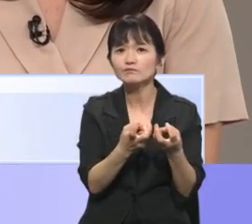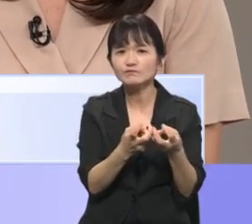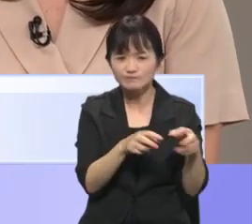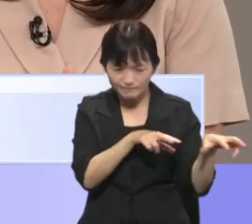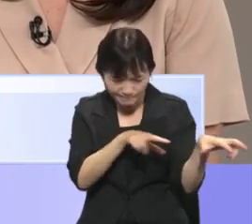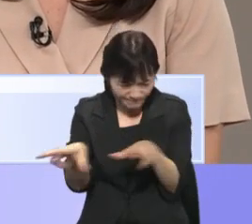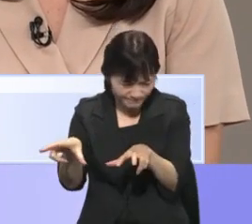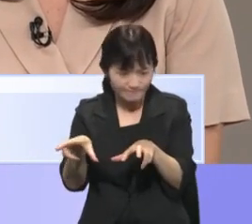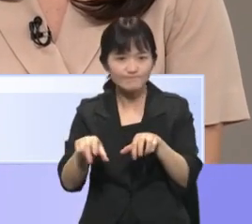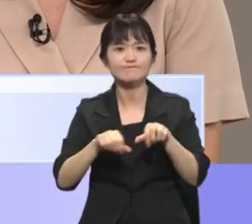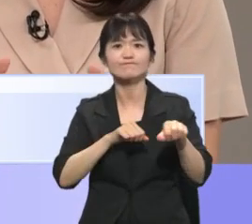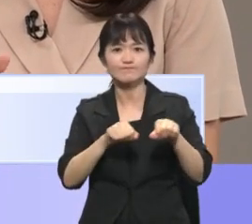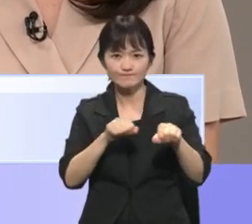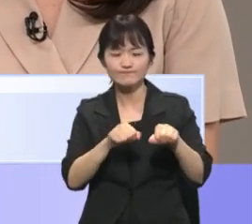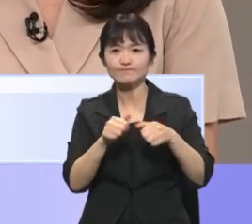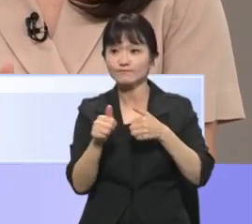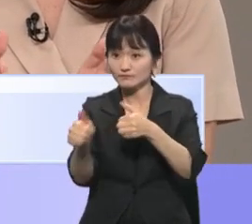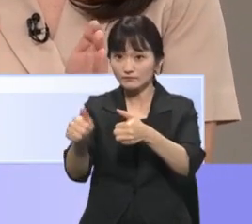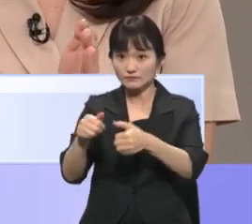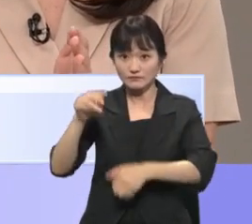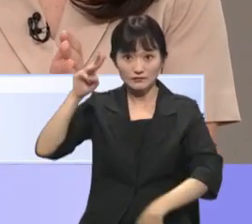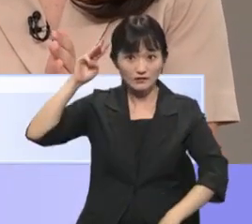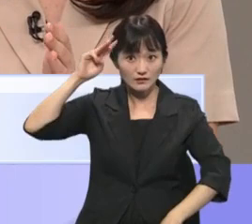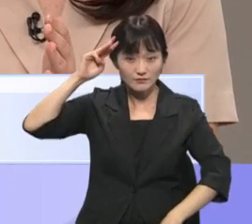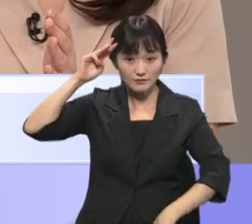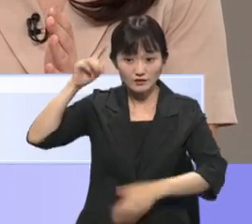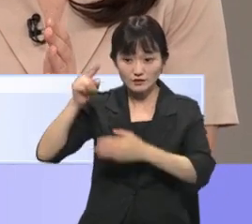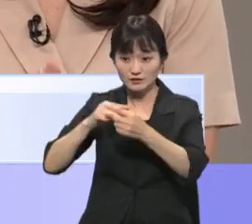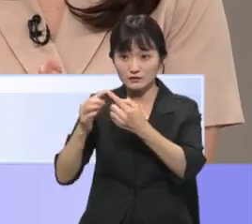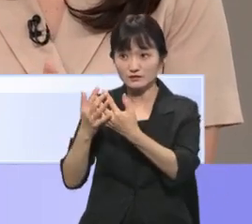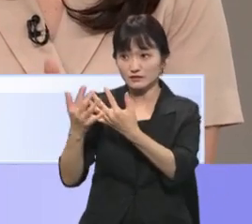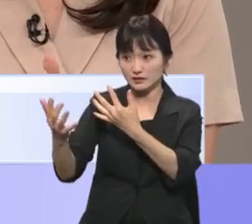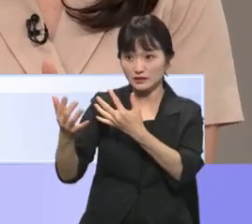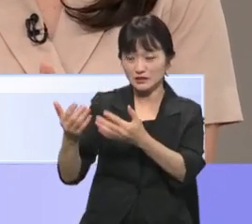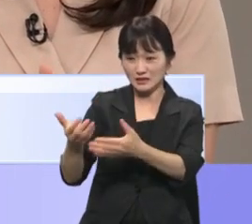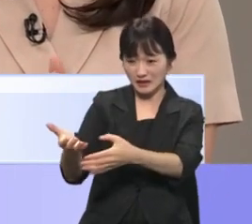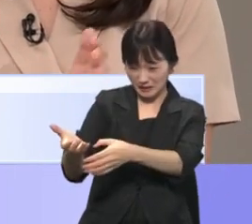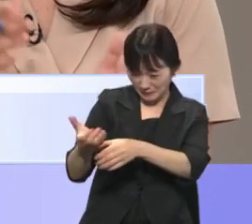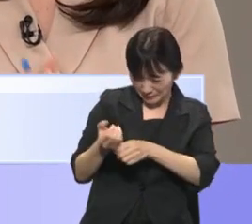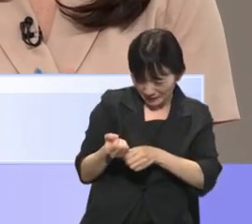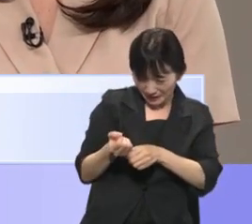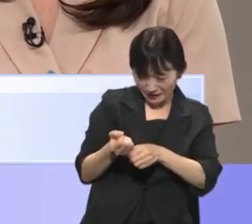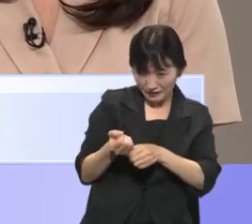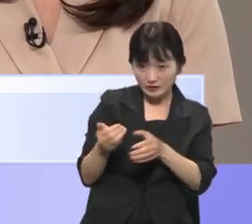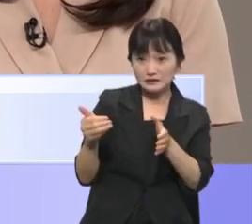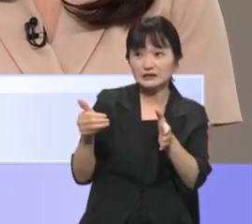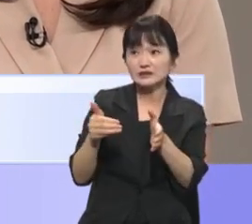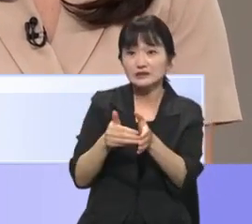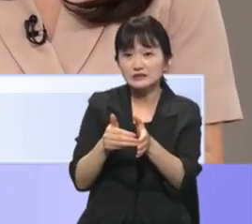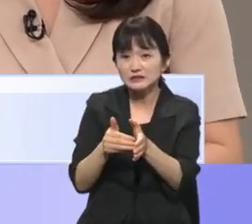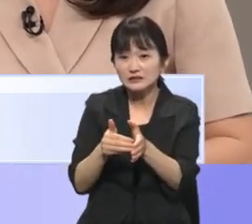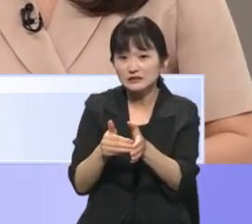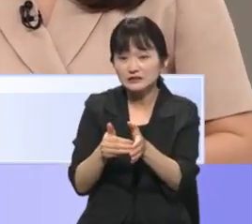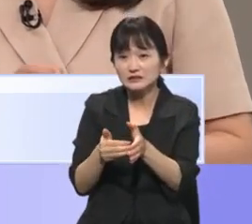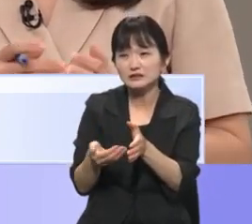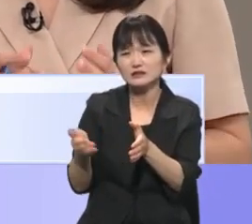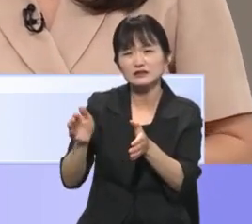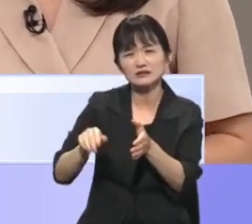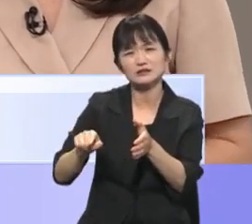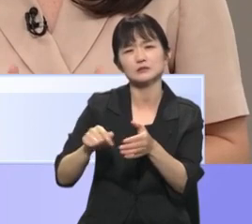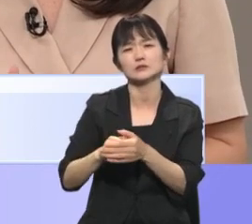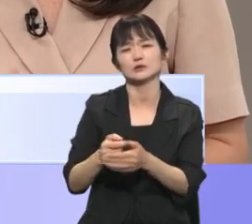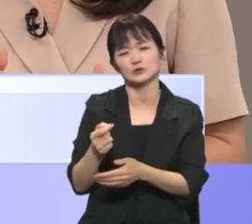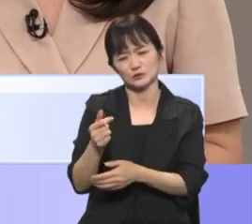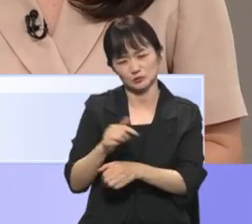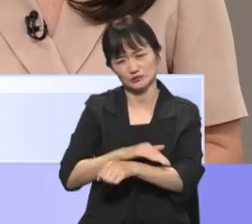신속하게 움직이느냐에 따라서 잼버리를 그래도 좀 조기 퇴형하고 사실상 파행이긴 합니다만 조금이라도 잘